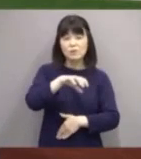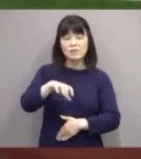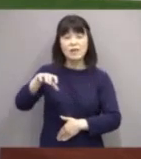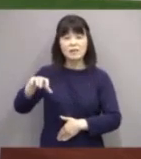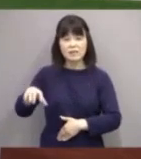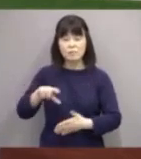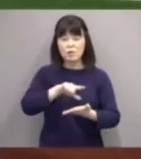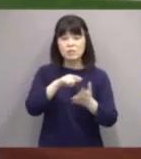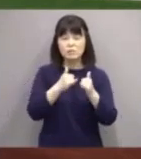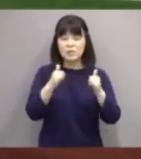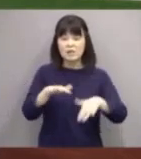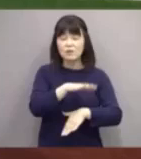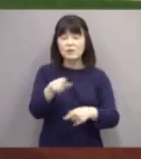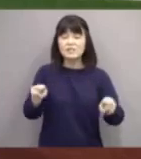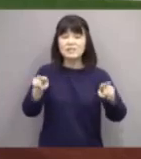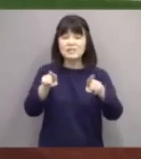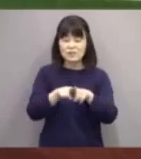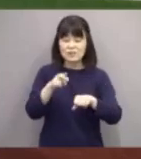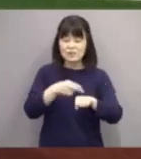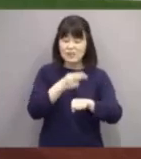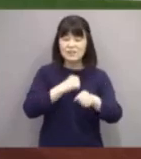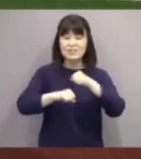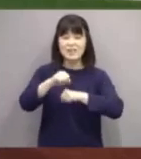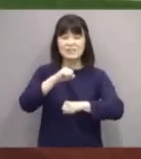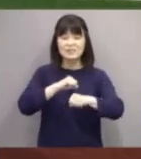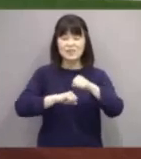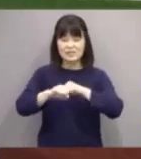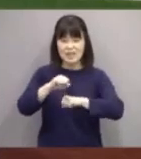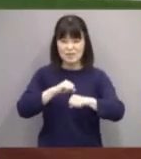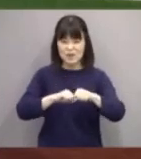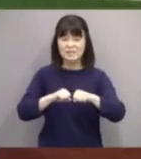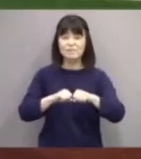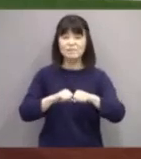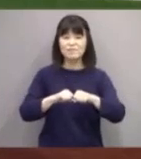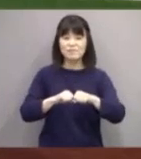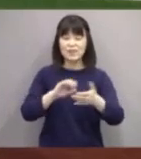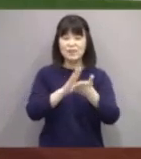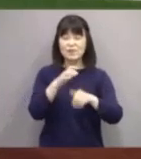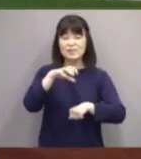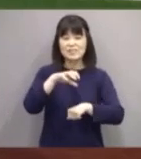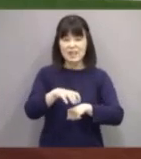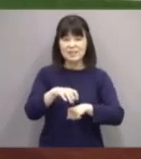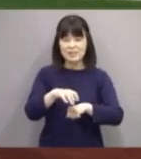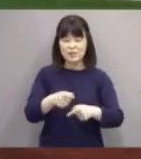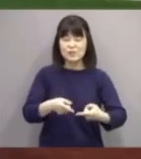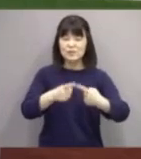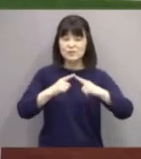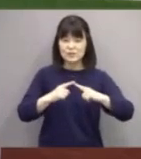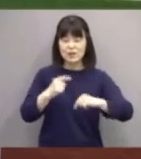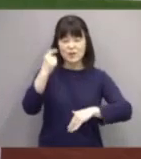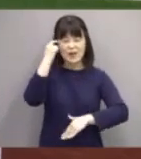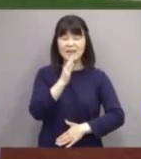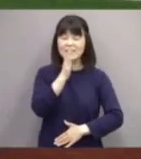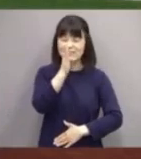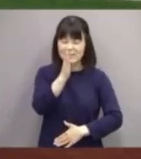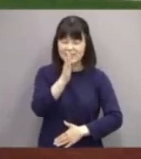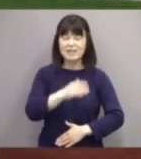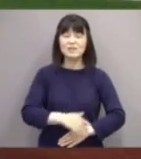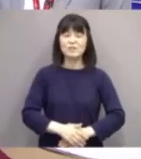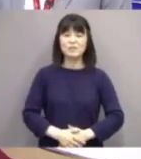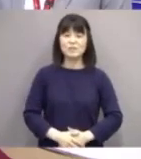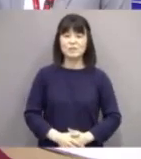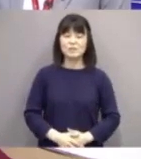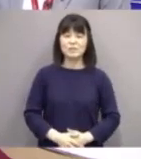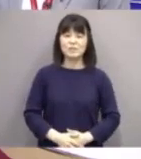で地域の方と一緒に特色のある活動を行っています。ぜひ幼稚園への入園をご検討ください。